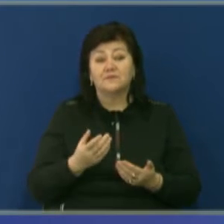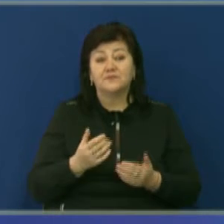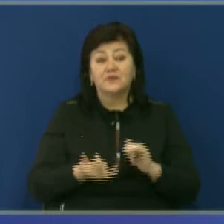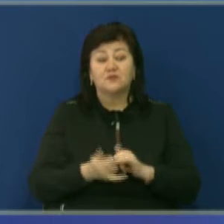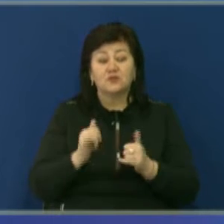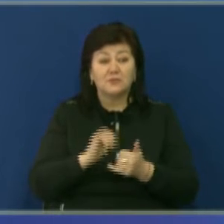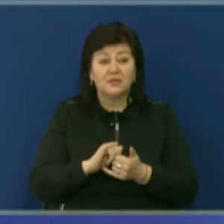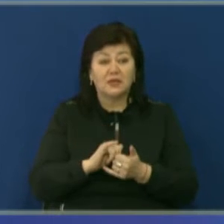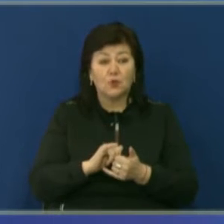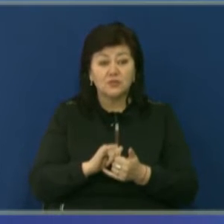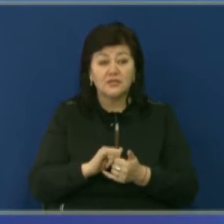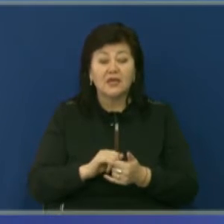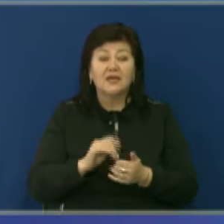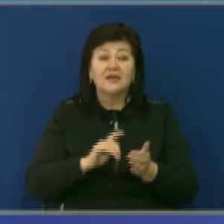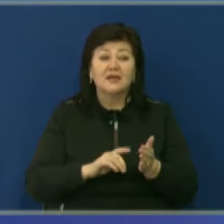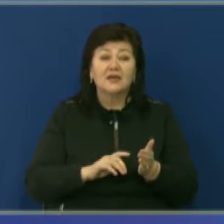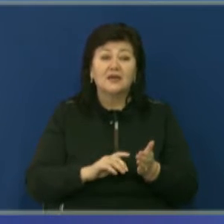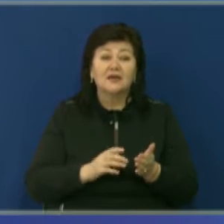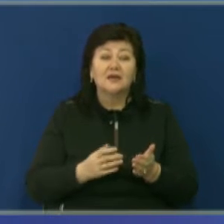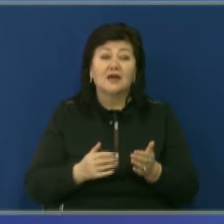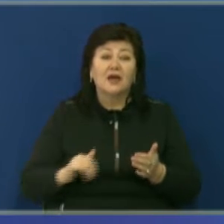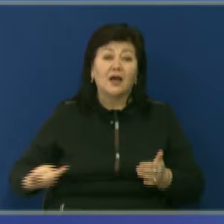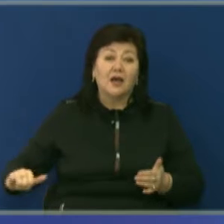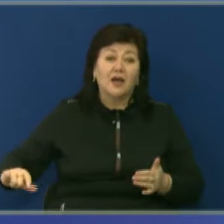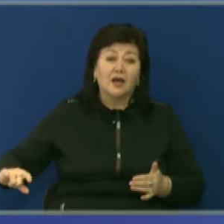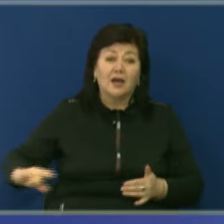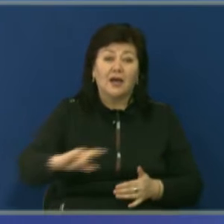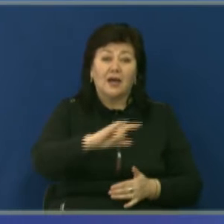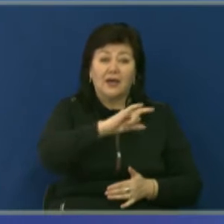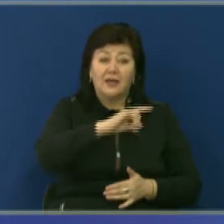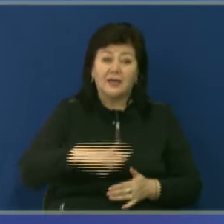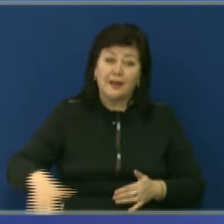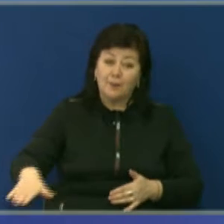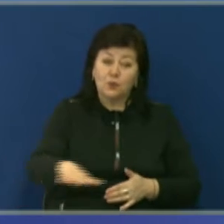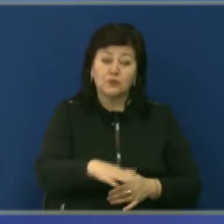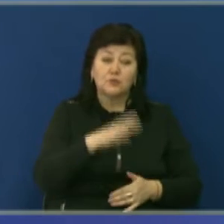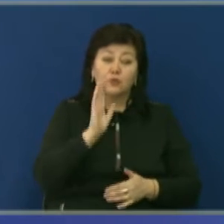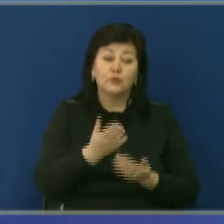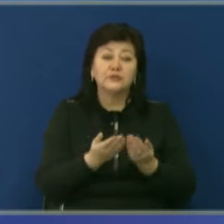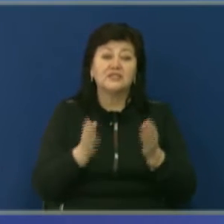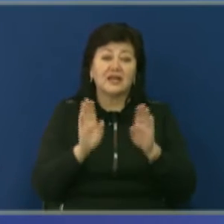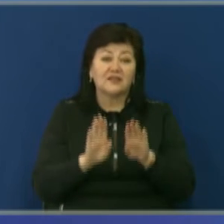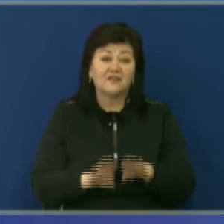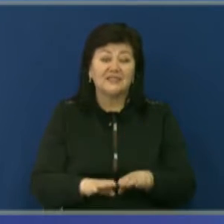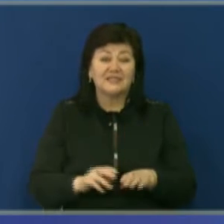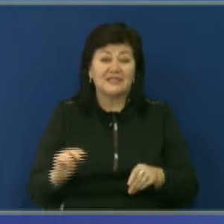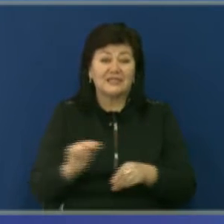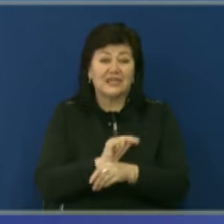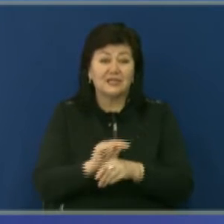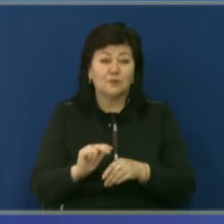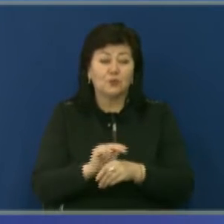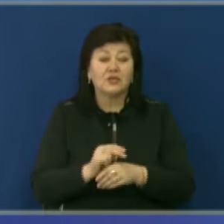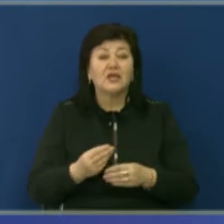Өскемен әуежай жөндеу жұмыстарына жабылады. Төрт ай көлемінде барлық халықаралық және қалаішілік әуе рейстері тоқтатылады. Енді шаһар тұрғындары